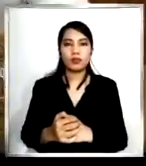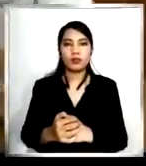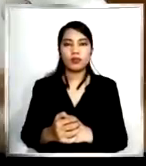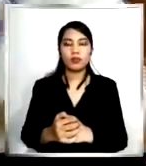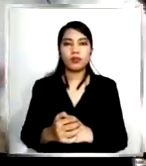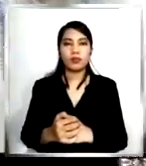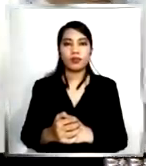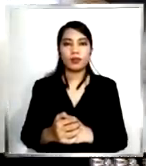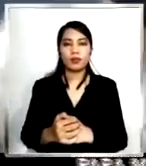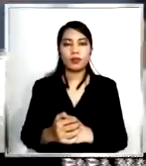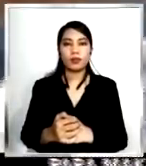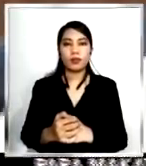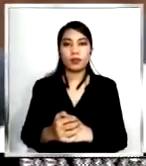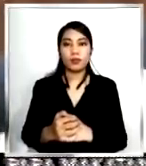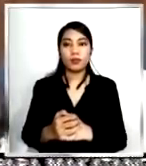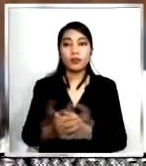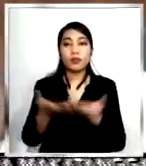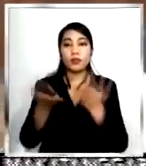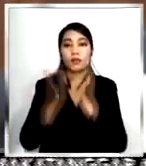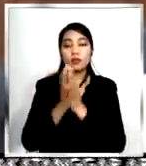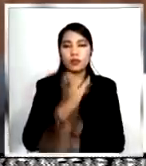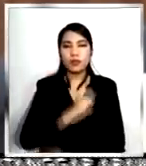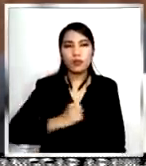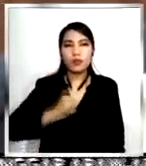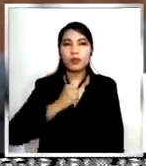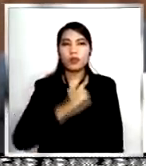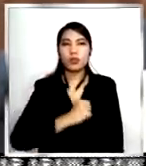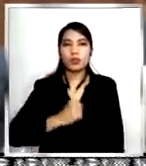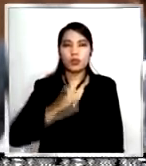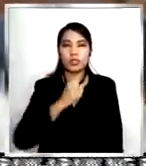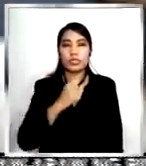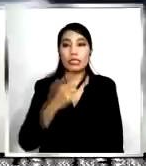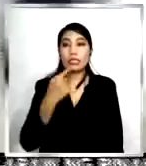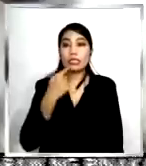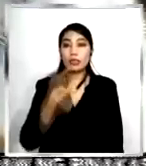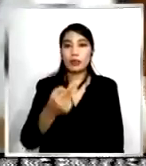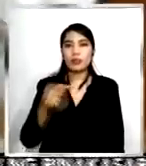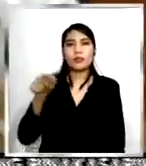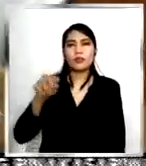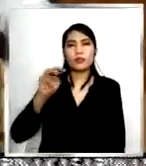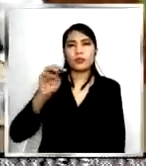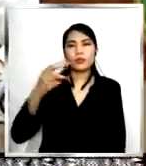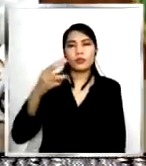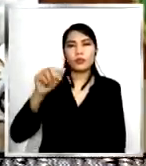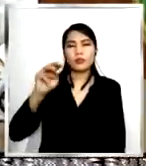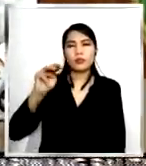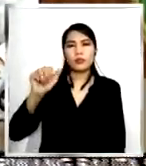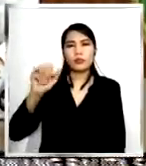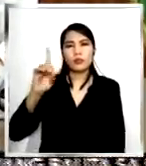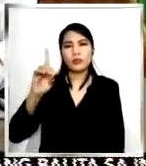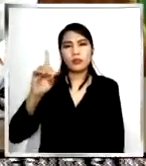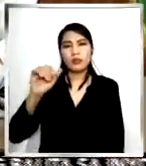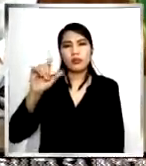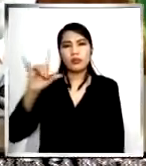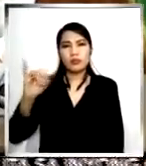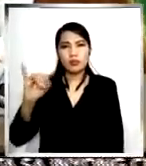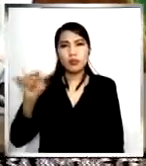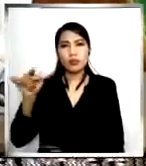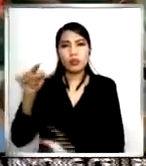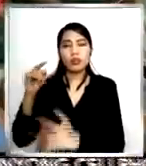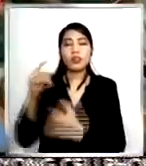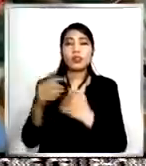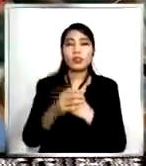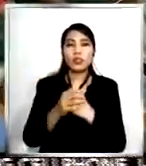Paghingi ng tawad at paumanhin ang tanging nasambit ni Muhammad Ali Sulaiman sa harap ni Manila Mayor Esco Moreno nang magharap sila sa opisina ng alkalde ngayong